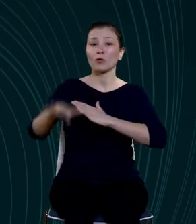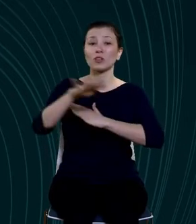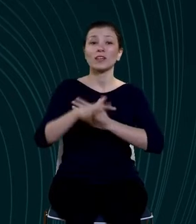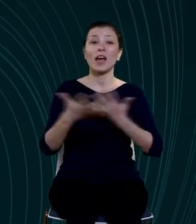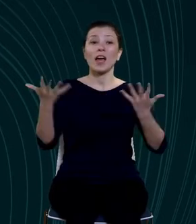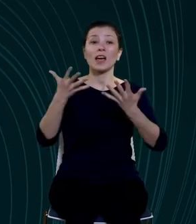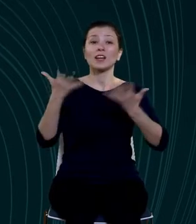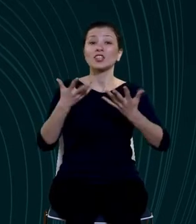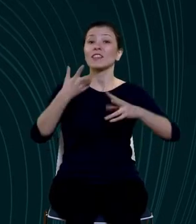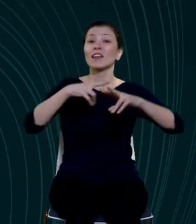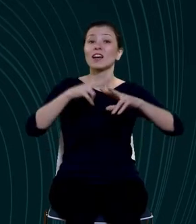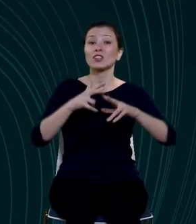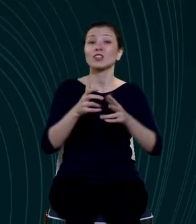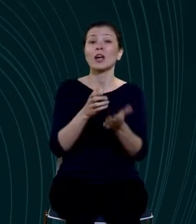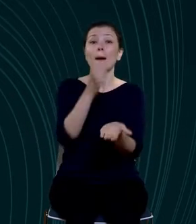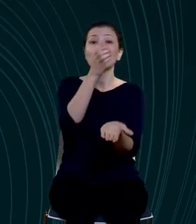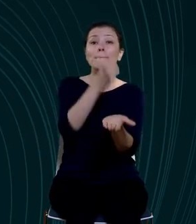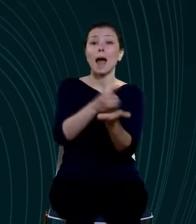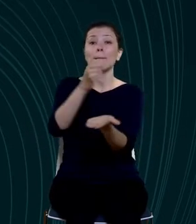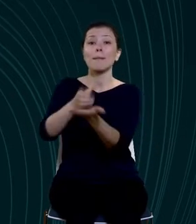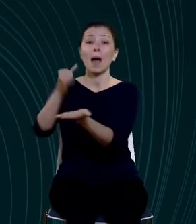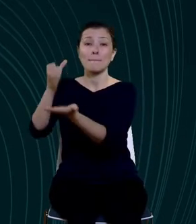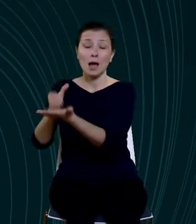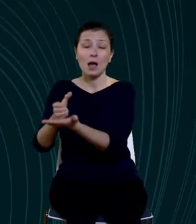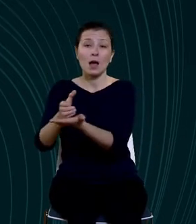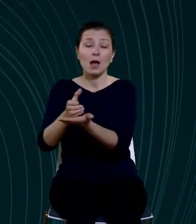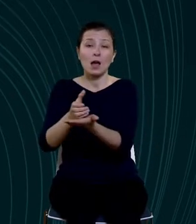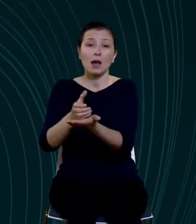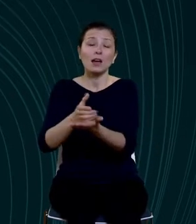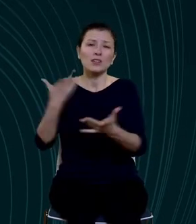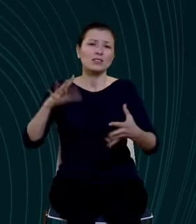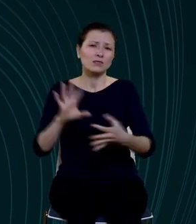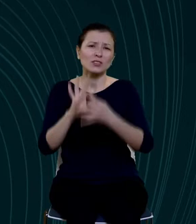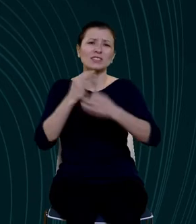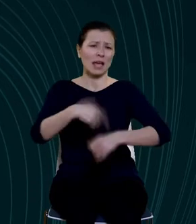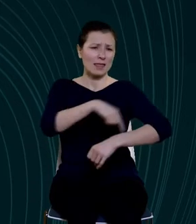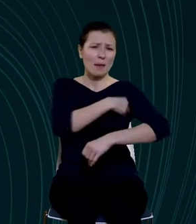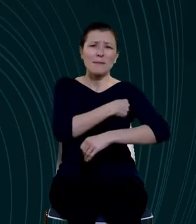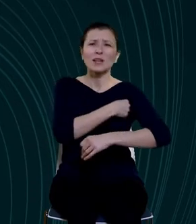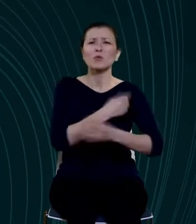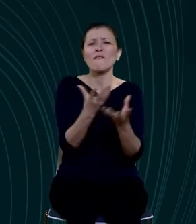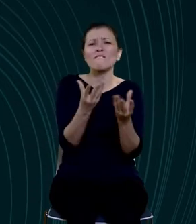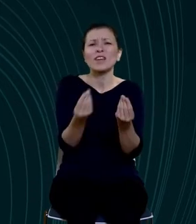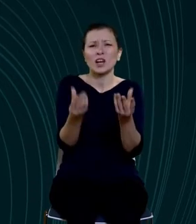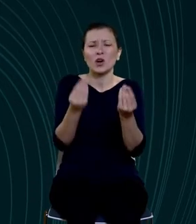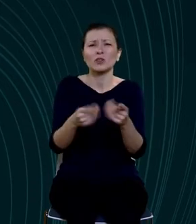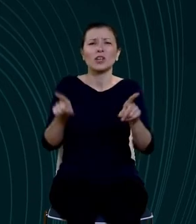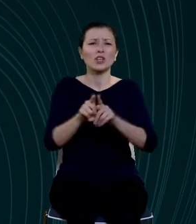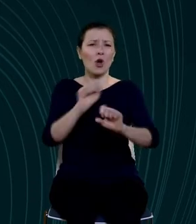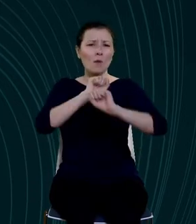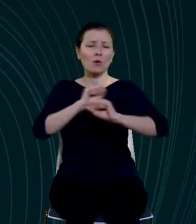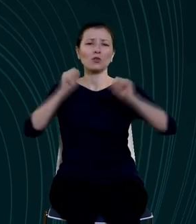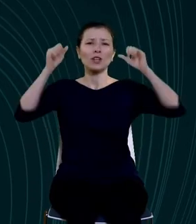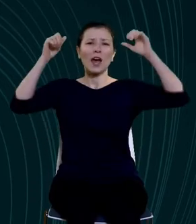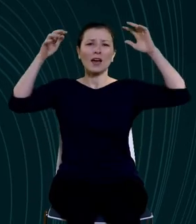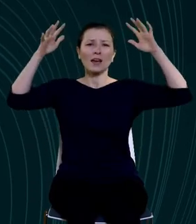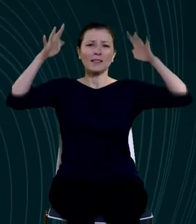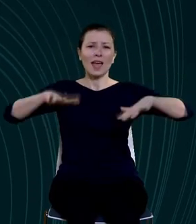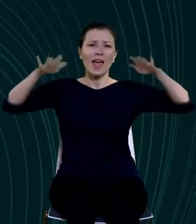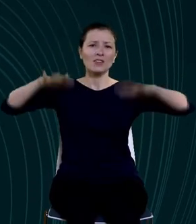są używane. Te warunki otoczenia definiowane są przez temperaturę, przez wilgotność, odporność na deszcz i